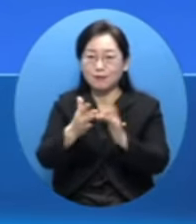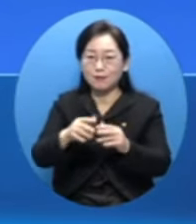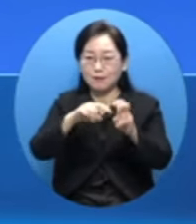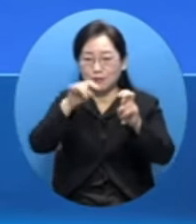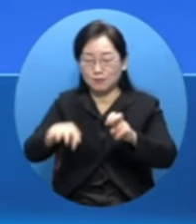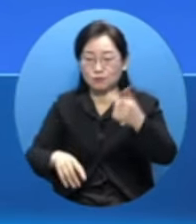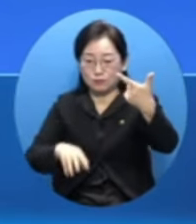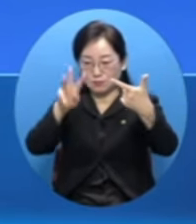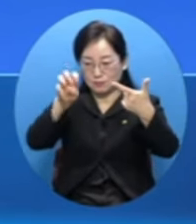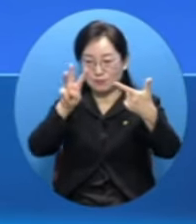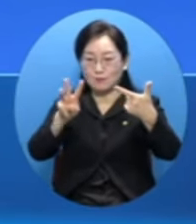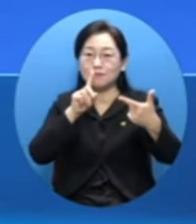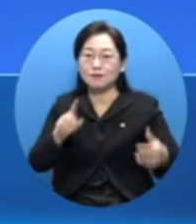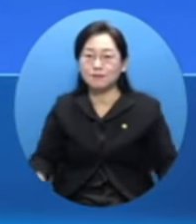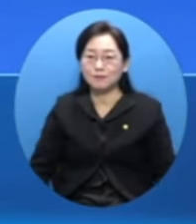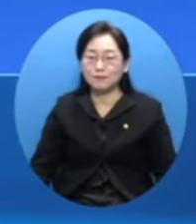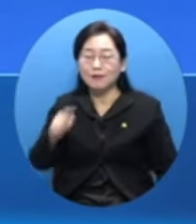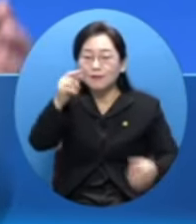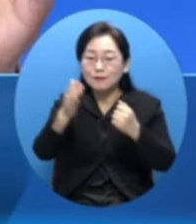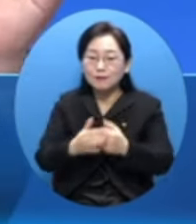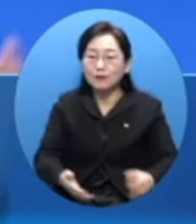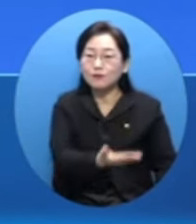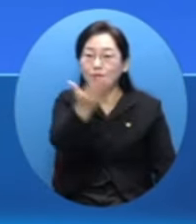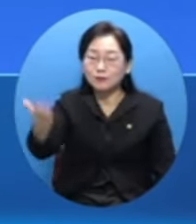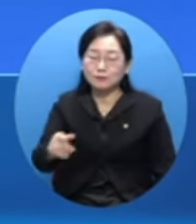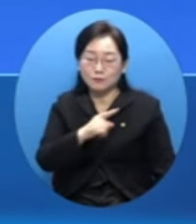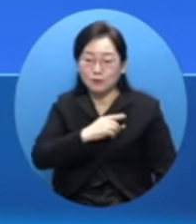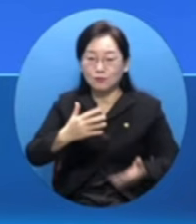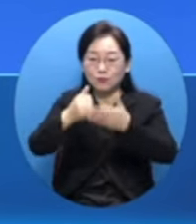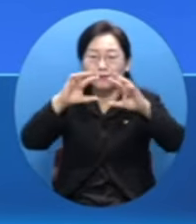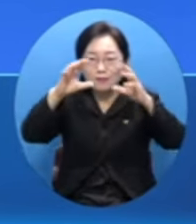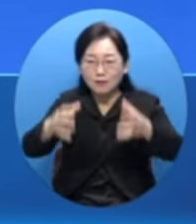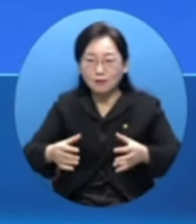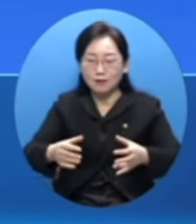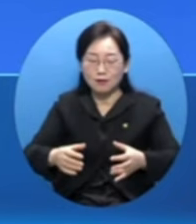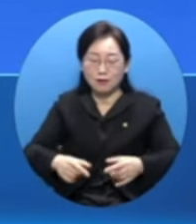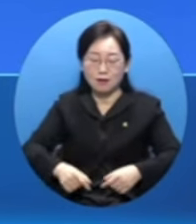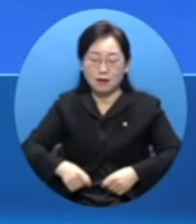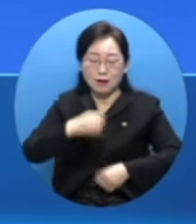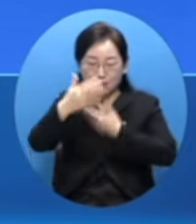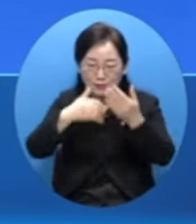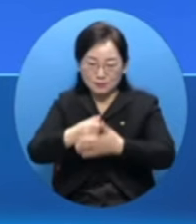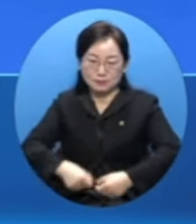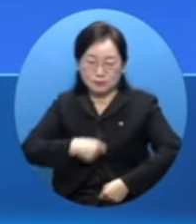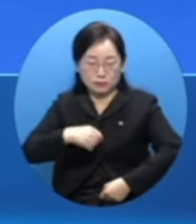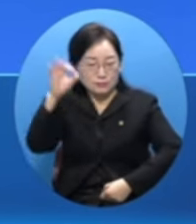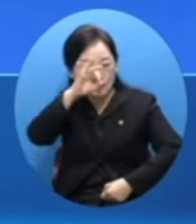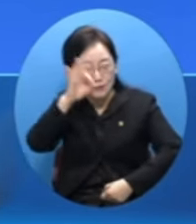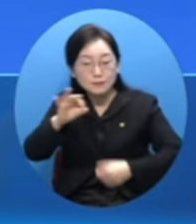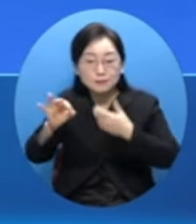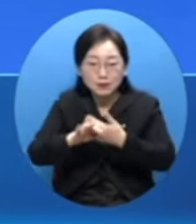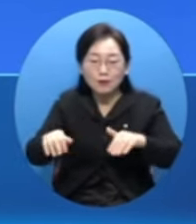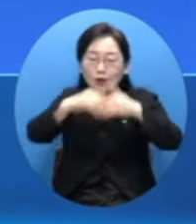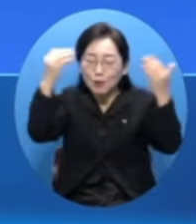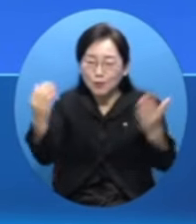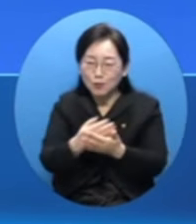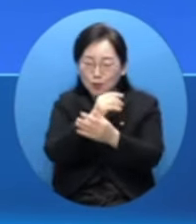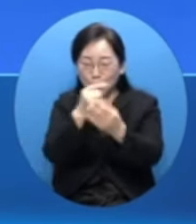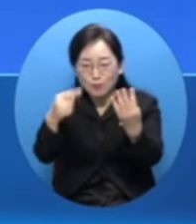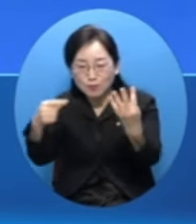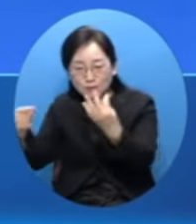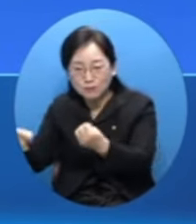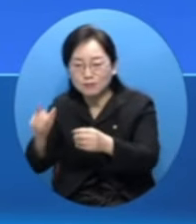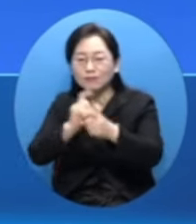6장 33절에 말씀하셨습니다. 그런즉 너희는 먼저 그의 나라와 그의 의를 구하라. 그리하면 이 모든 것을